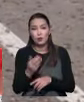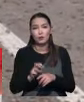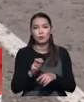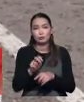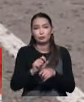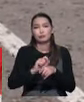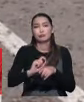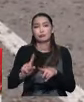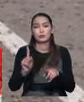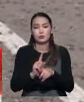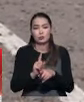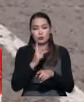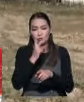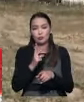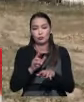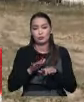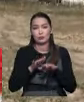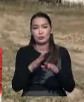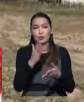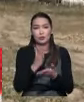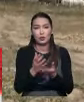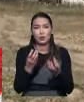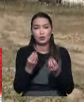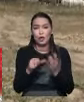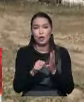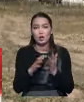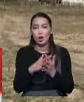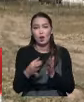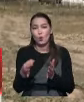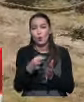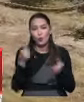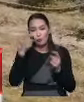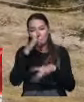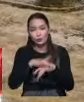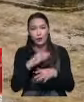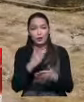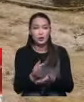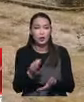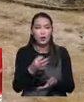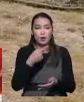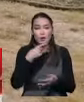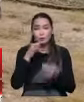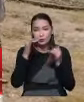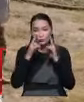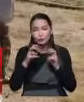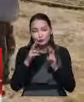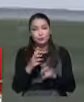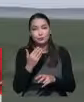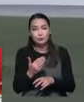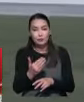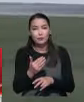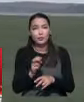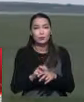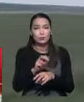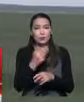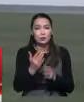қанаттанып бой бермей кеткен көрінеді. Шегіртке ошағы 6 ауылдық округте анықталған. Аумақтық инспекция ақпаратынша қазір зиянкестер биологиялық